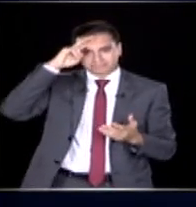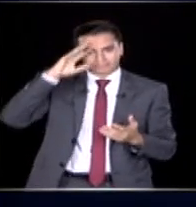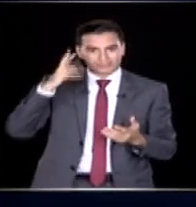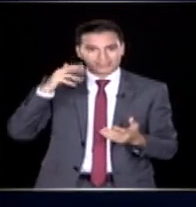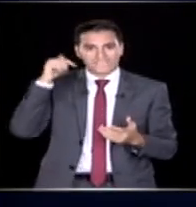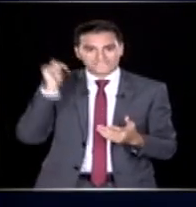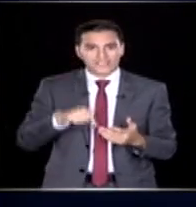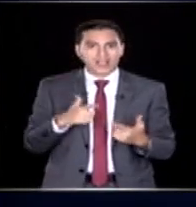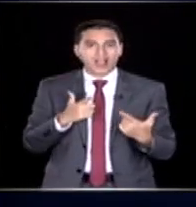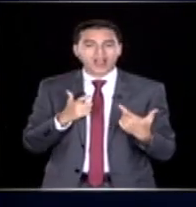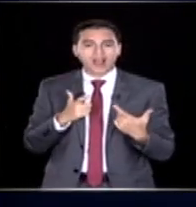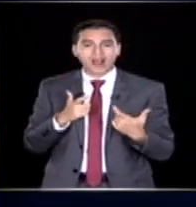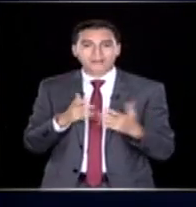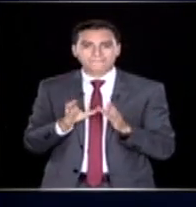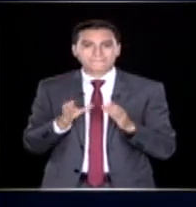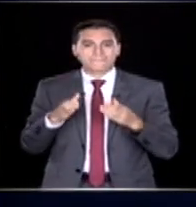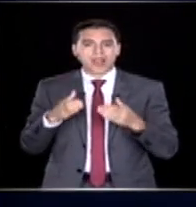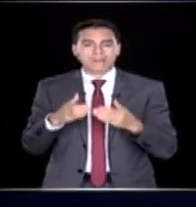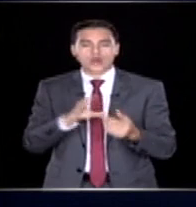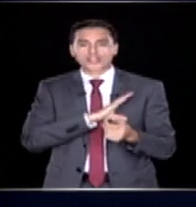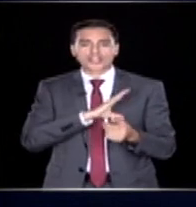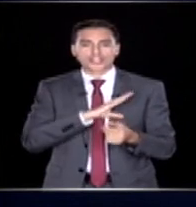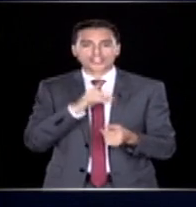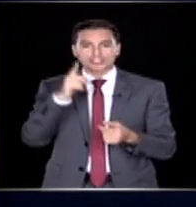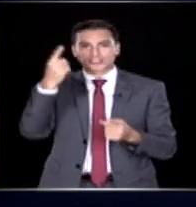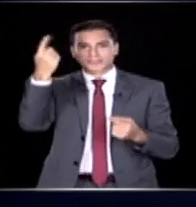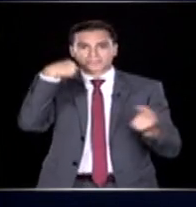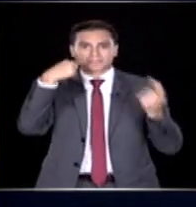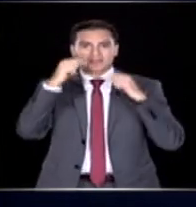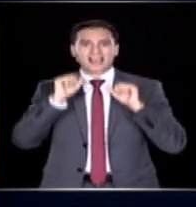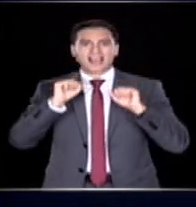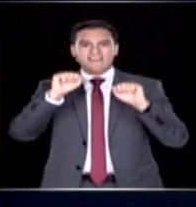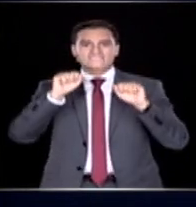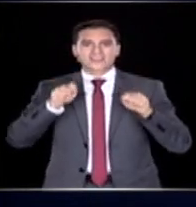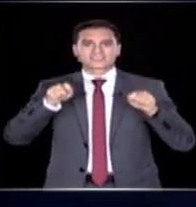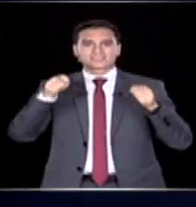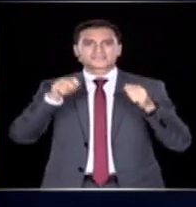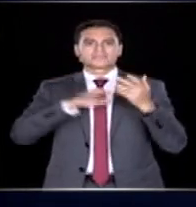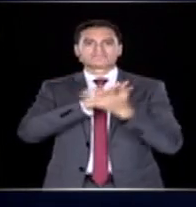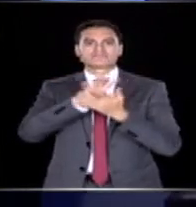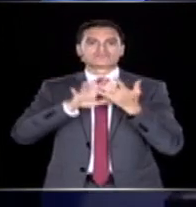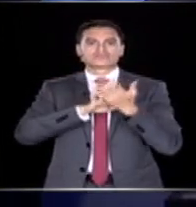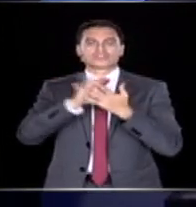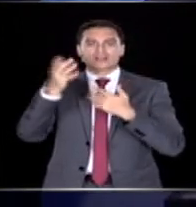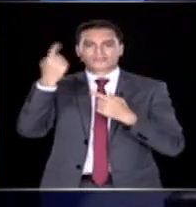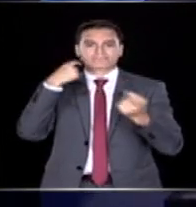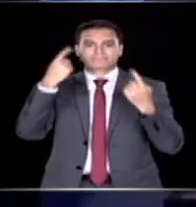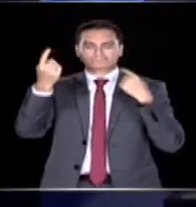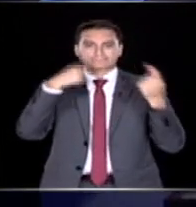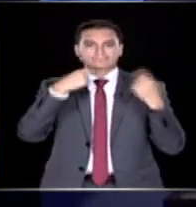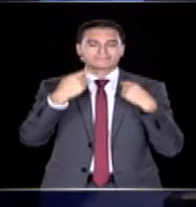كان في مجموعة من الجنود المجريين حوالي 2300 جندي، قتلوا أكتر